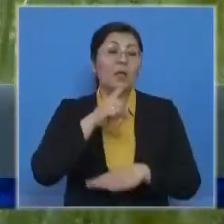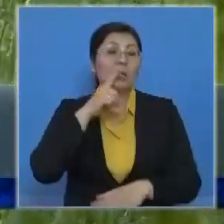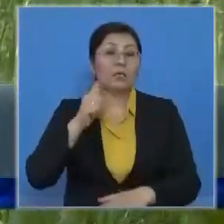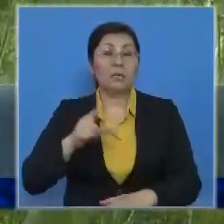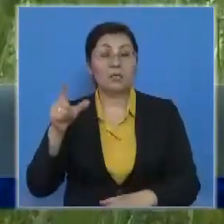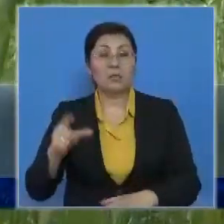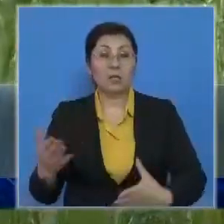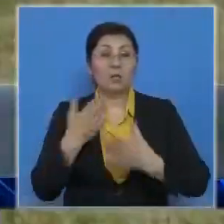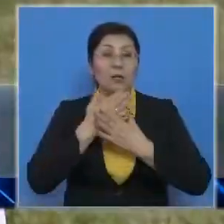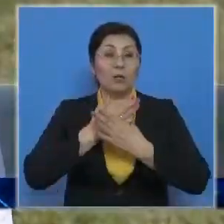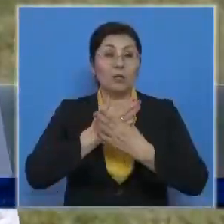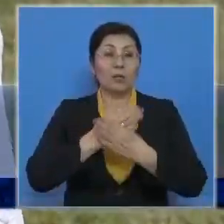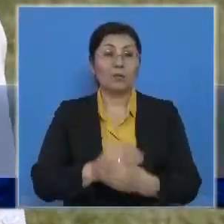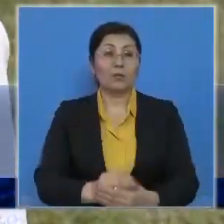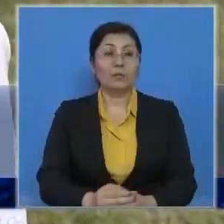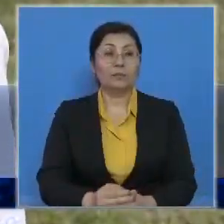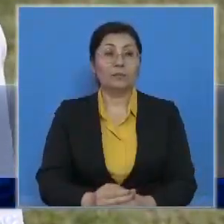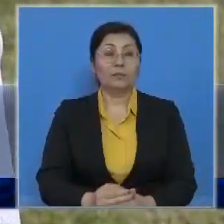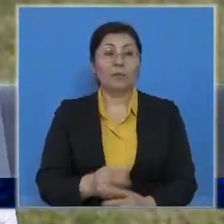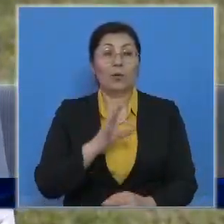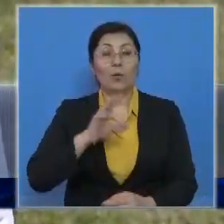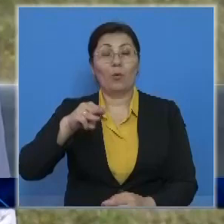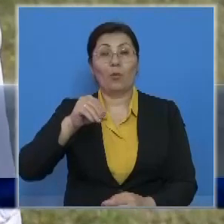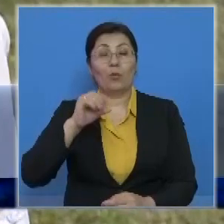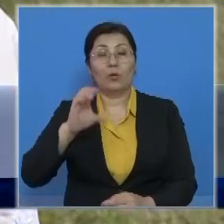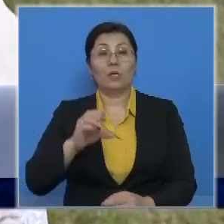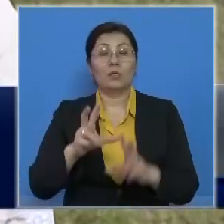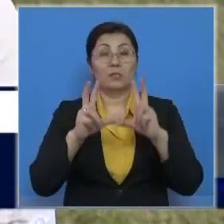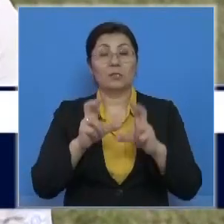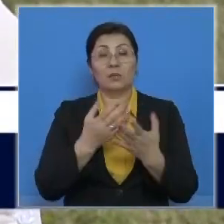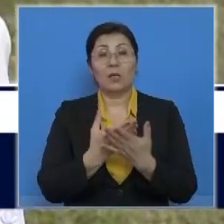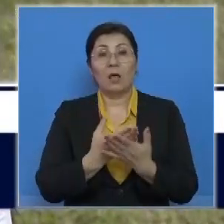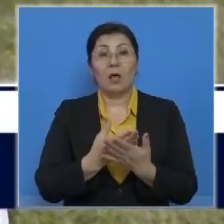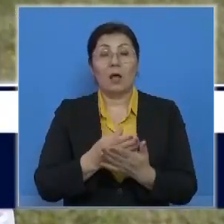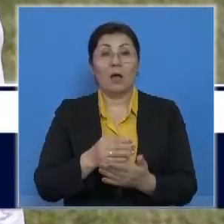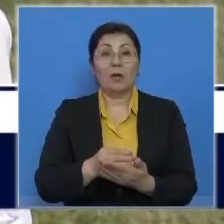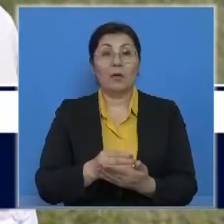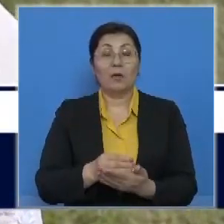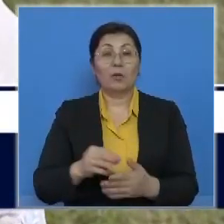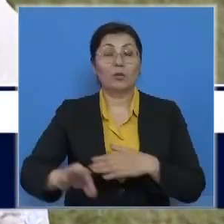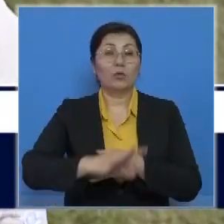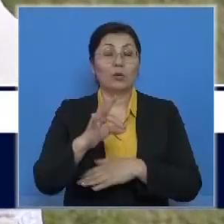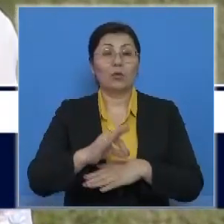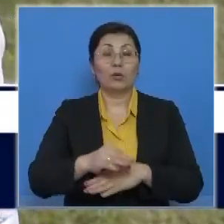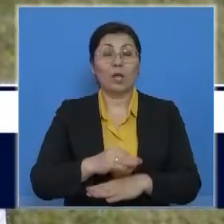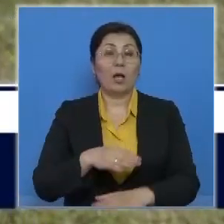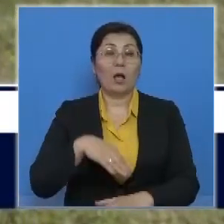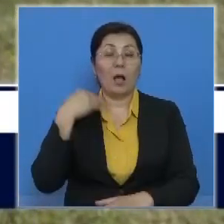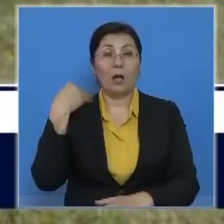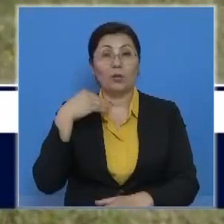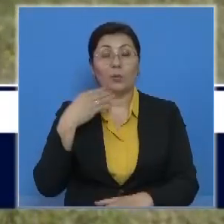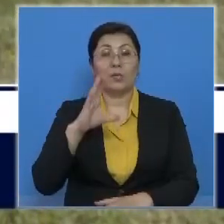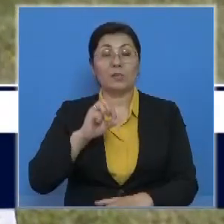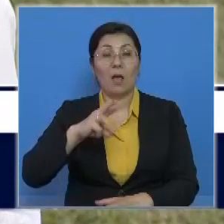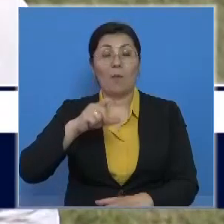да қолғабыс етіп жүр. Өтес Ақтөбе, Техносервис кезет, Нұрлы таң Ақтөбе, Самғау